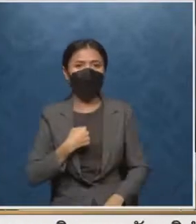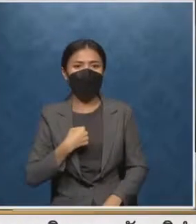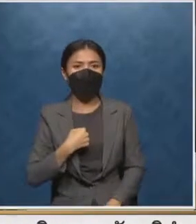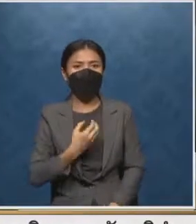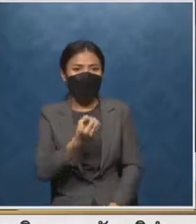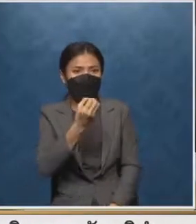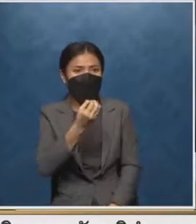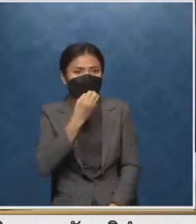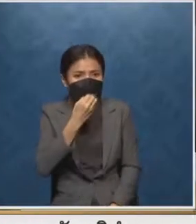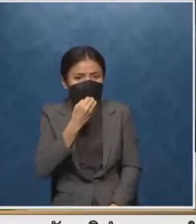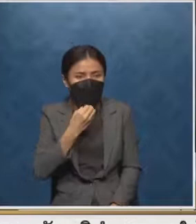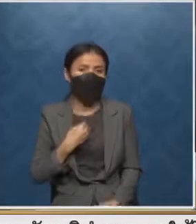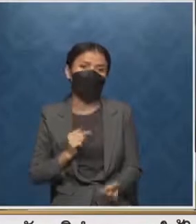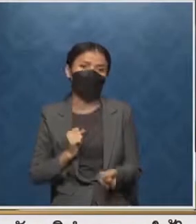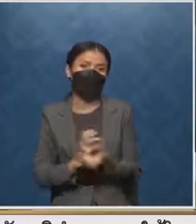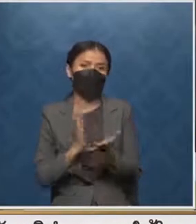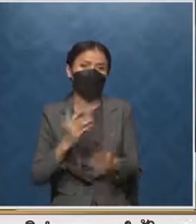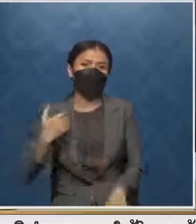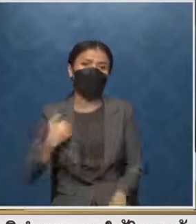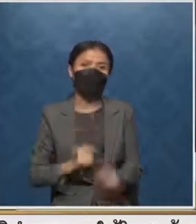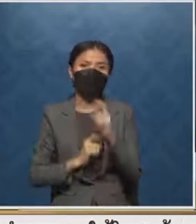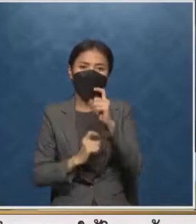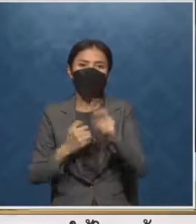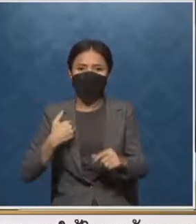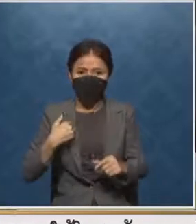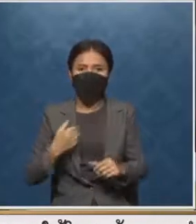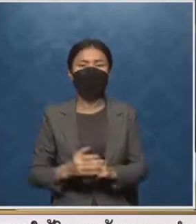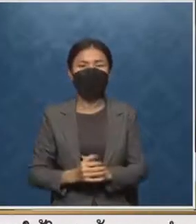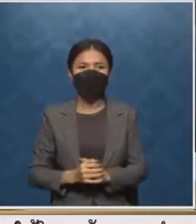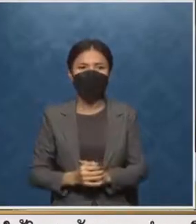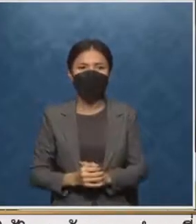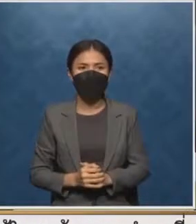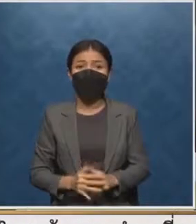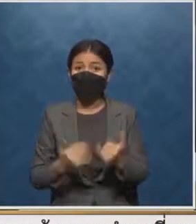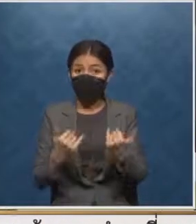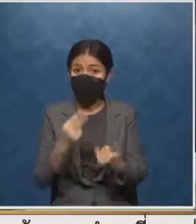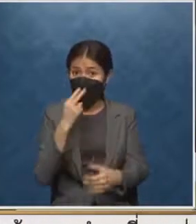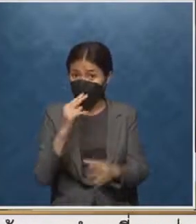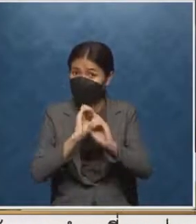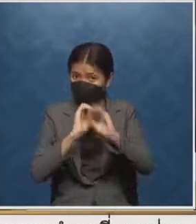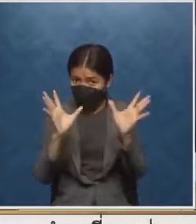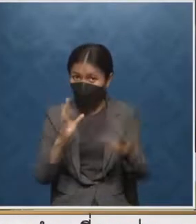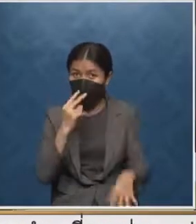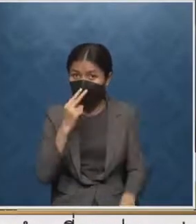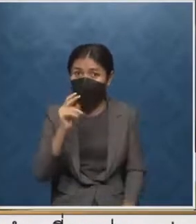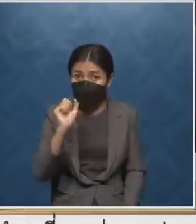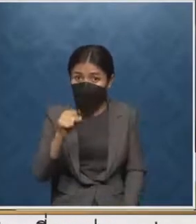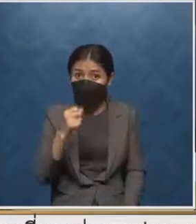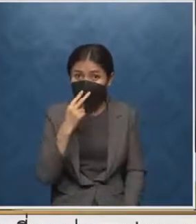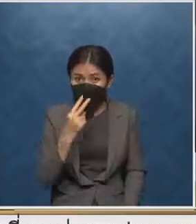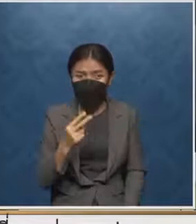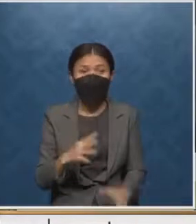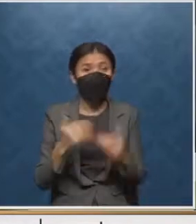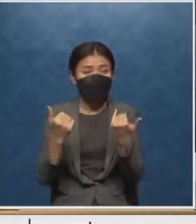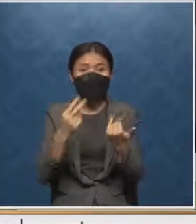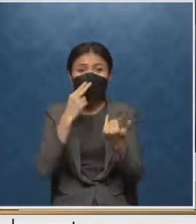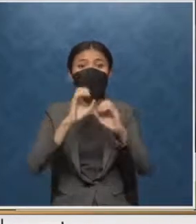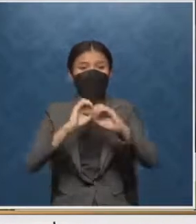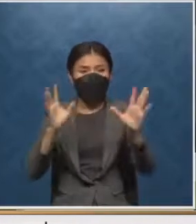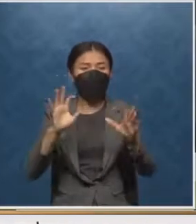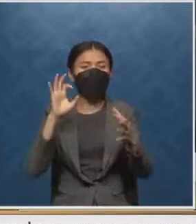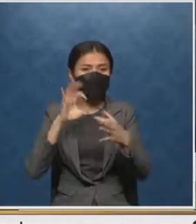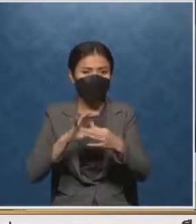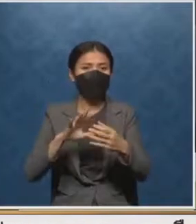บเรียนว่าเรื่องเฉพาะหน้าสองเรื่องที่เราเห็นอยู่นะครับในเชิงประจักษ์วันนี้ก็คือเรื่องเกี่ยวกับ